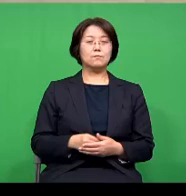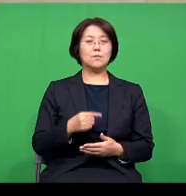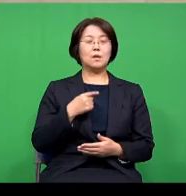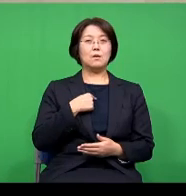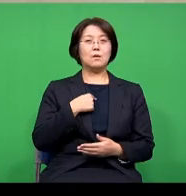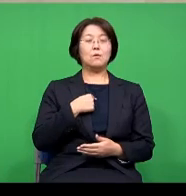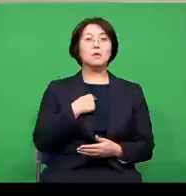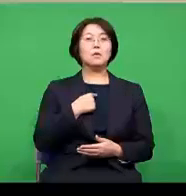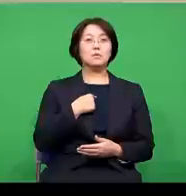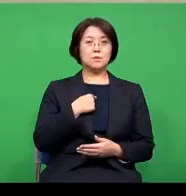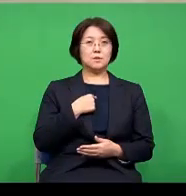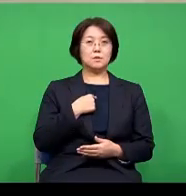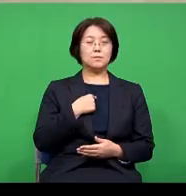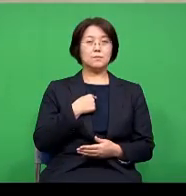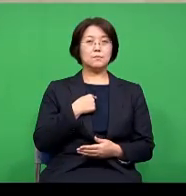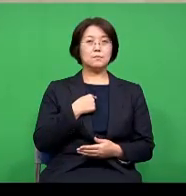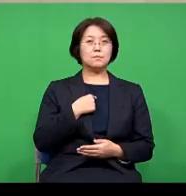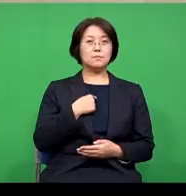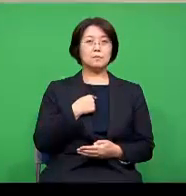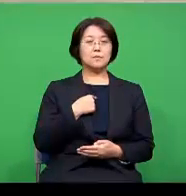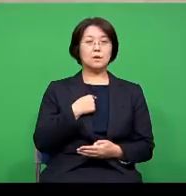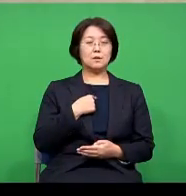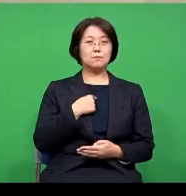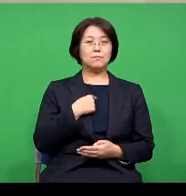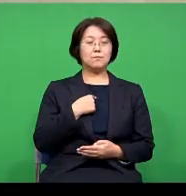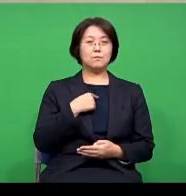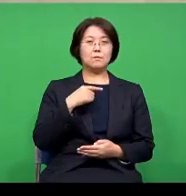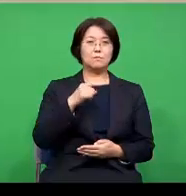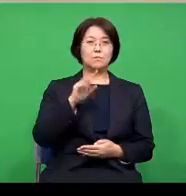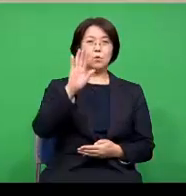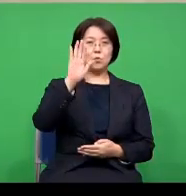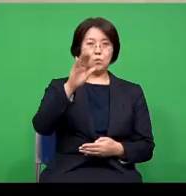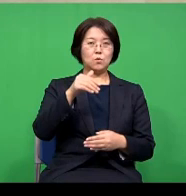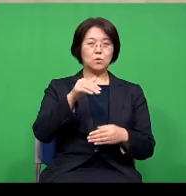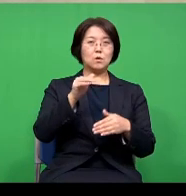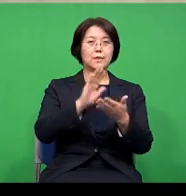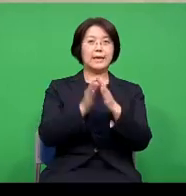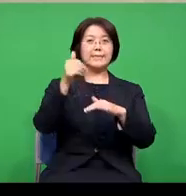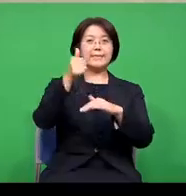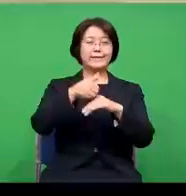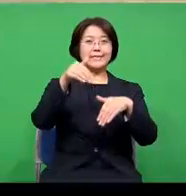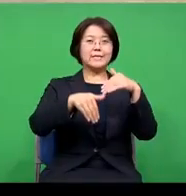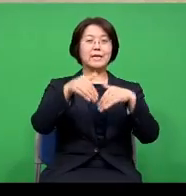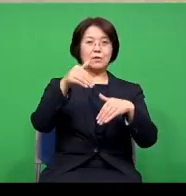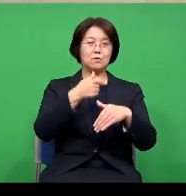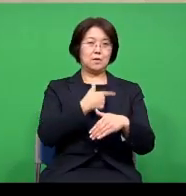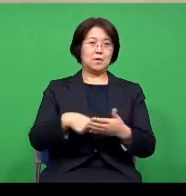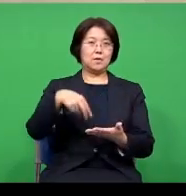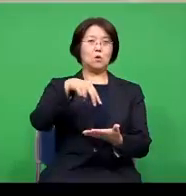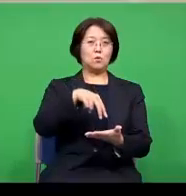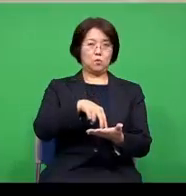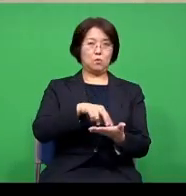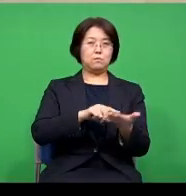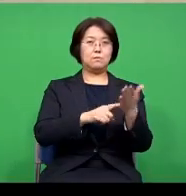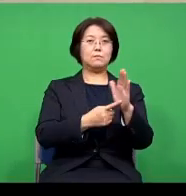まあ、私自身が、まあ、今度の、まあ、知事選挙に立候補の表明をしているわけです